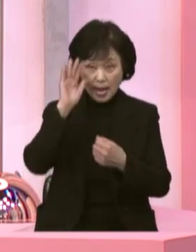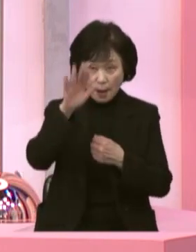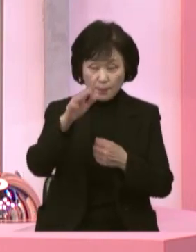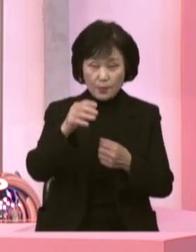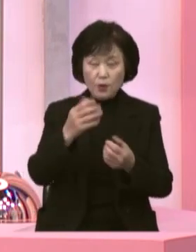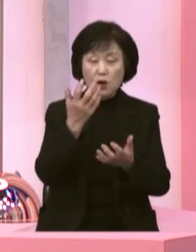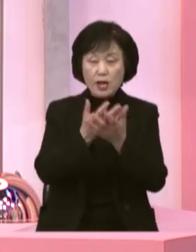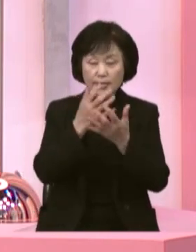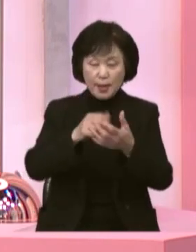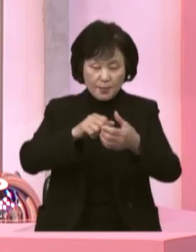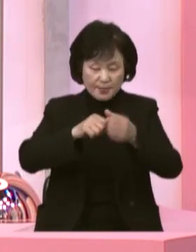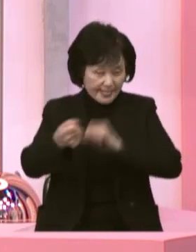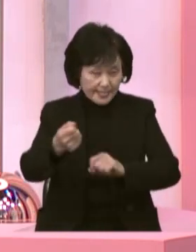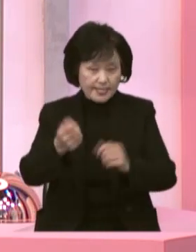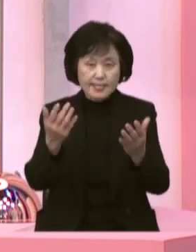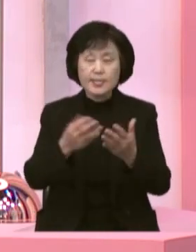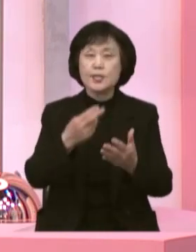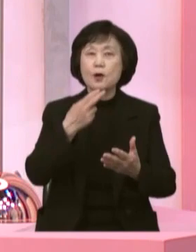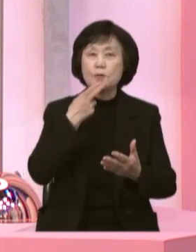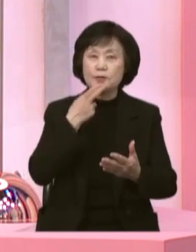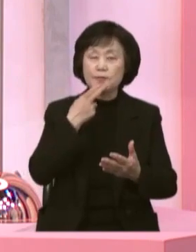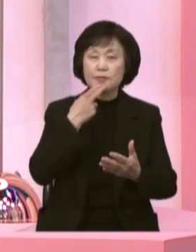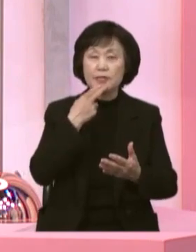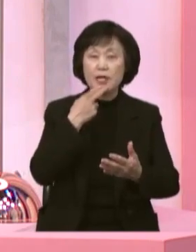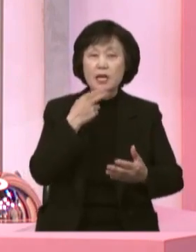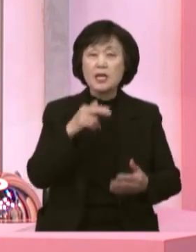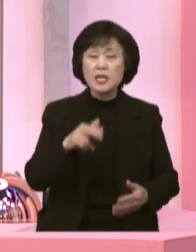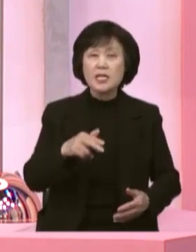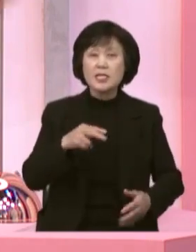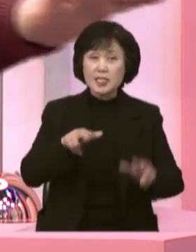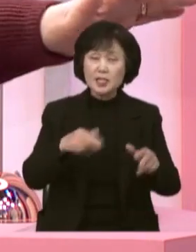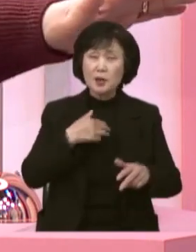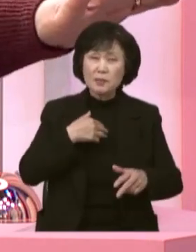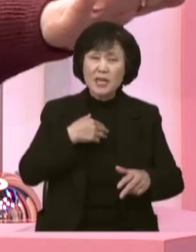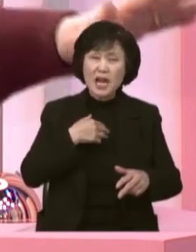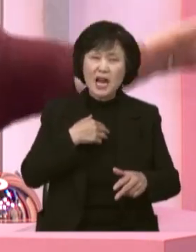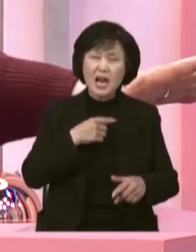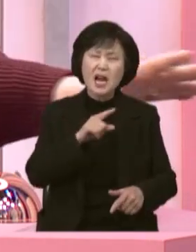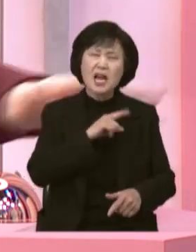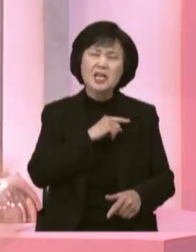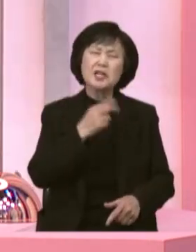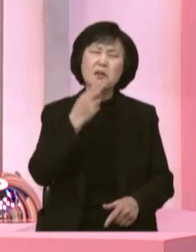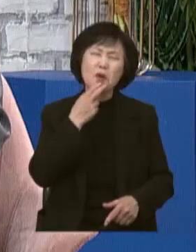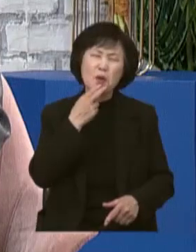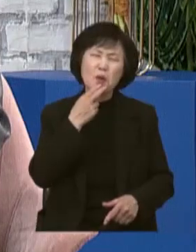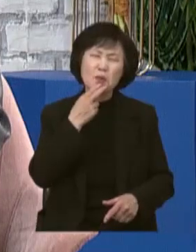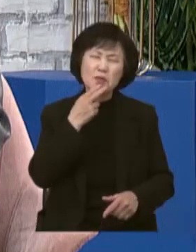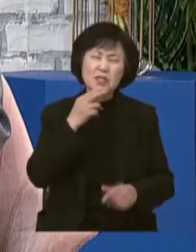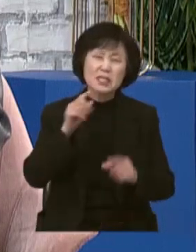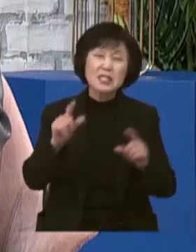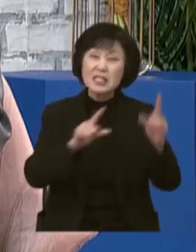약속합니다. 그랬더니 그럼 언제까지 방송 오래는 거예요. 갔어. 그랬더니 쫙 앉아있는 거 코미디언실에.